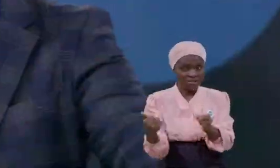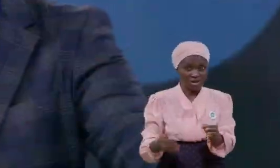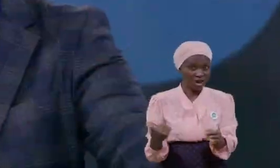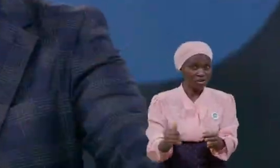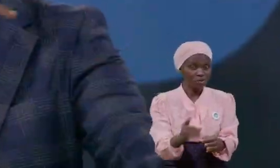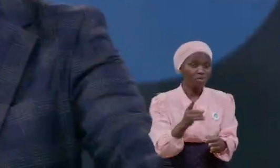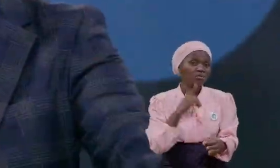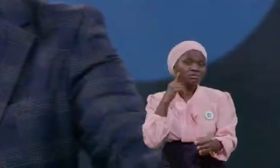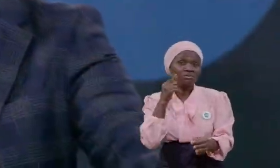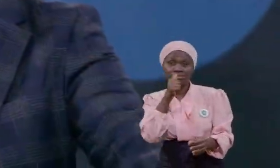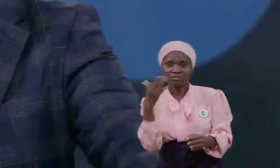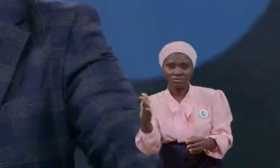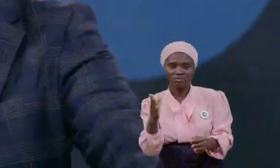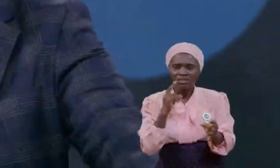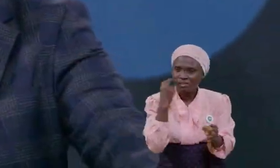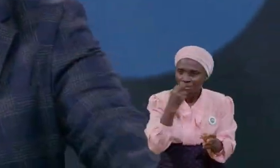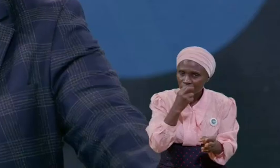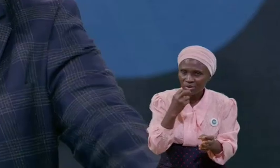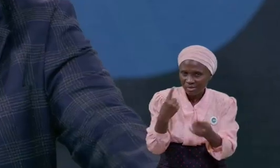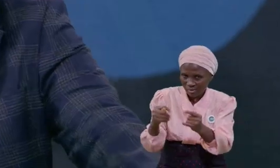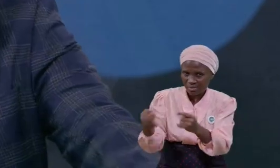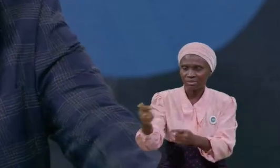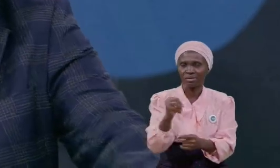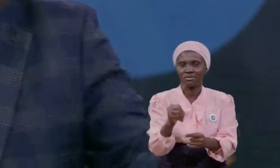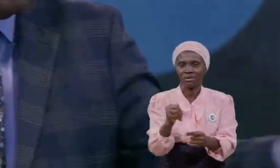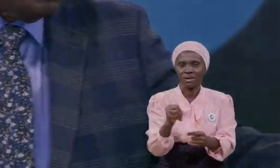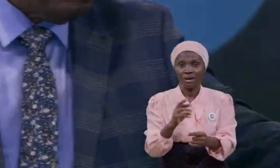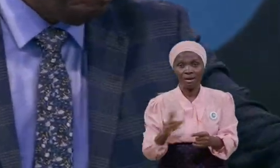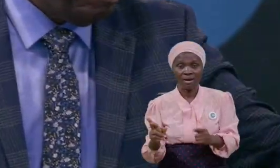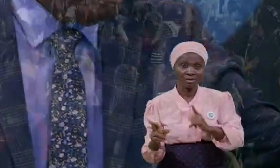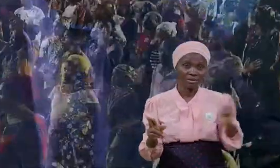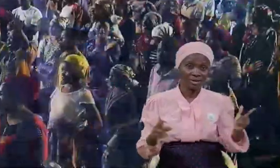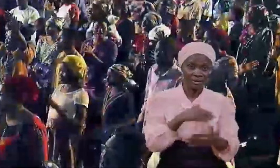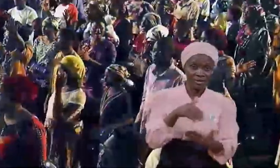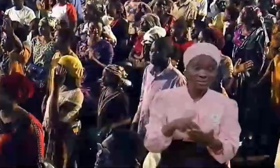votre foi. À gauche, à droite, devant, derrière, au milieu. Miracle partout.